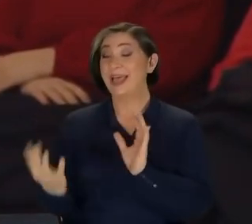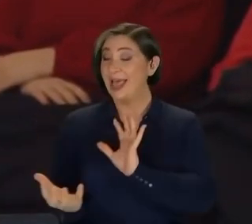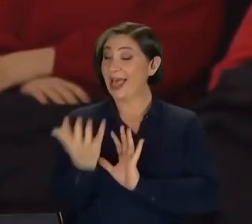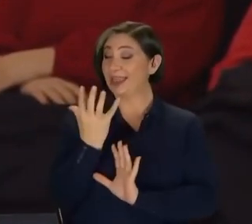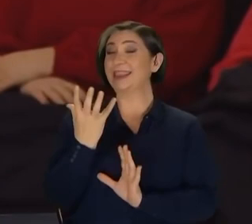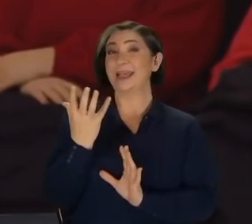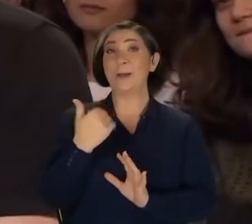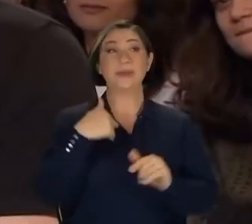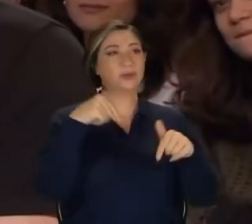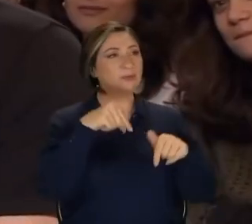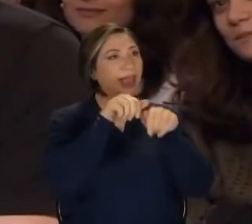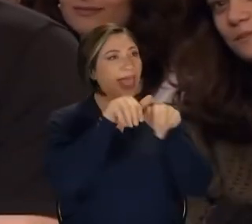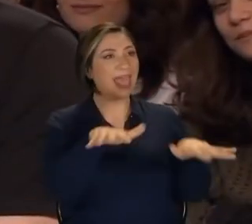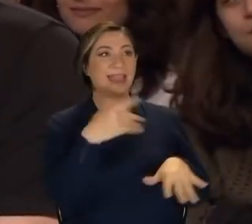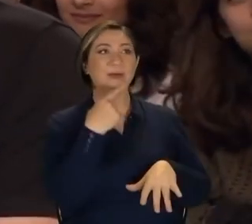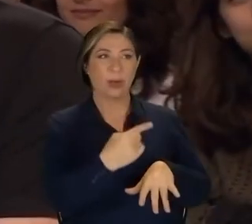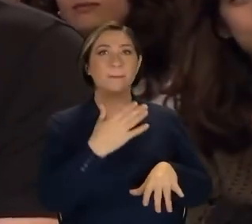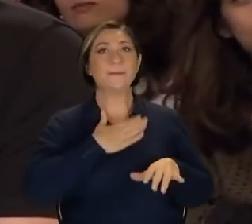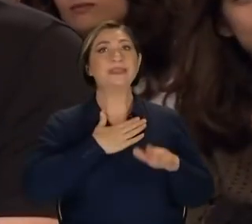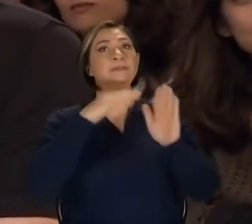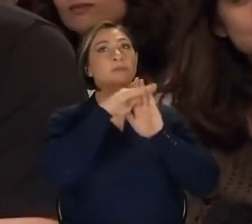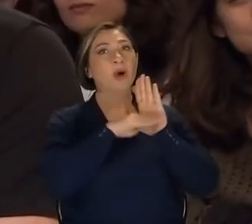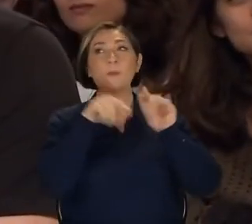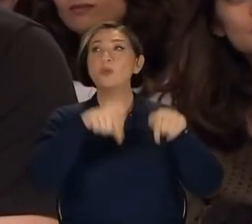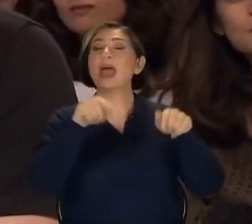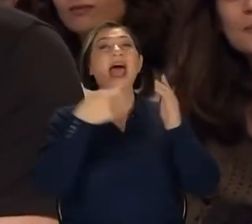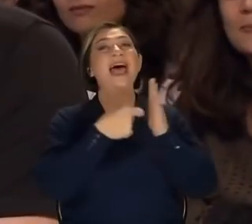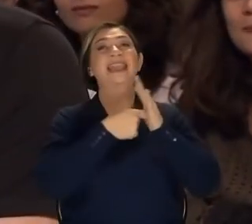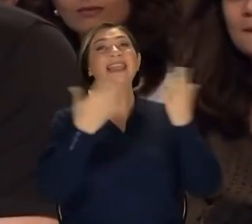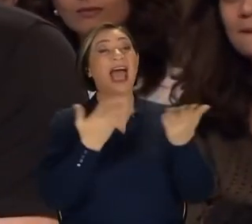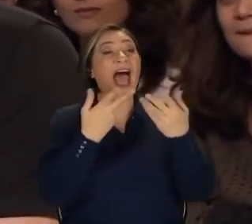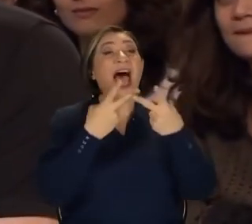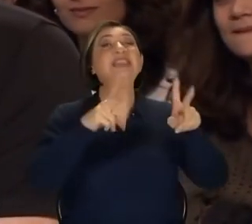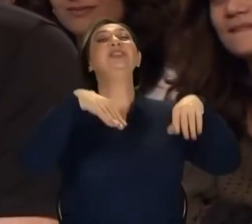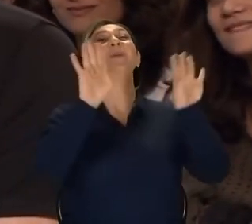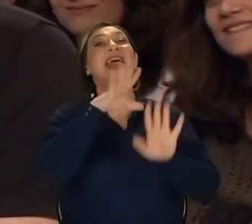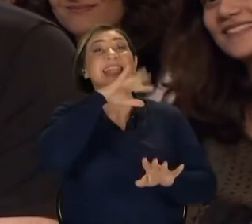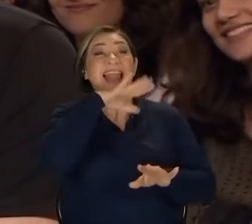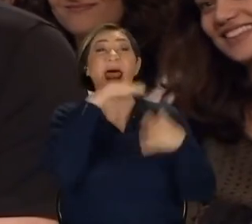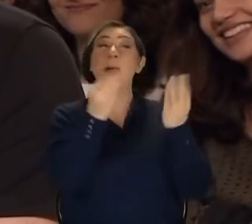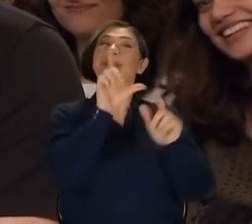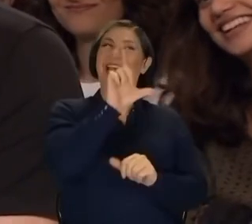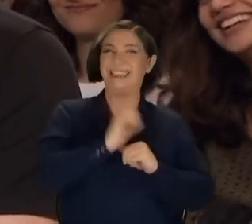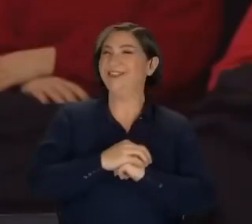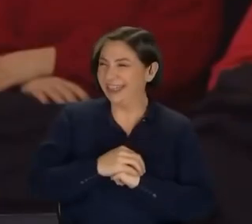evet. Ben şimdi yayında da söyleyeyim bari. Bizim programın bugünkü adı bence Açma Dedeler olması lazım.